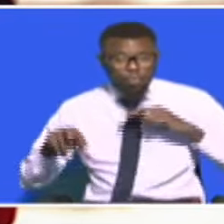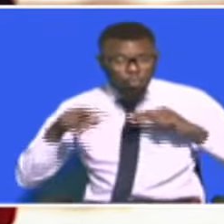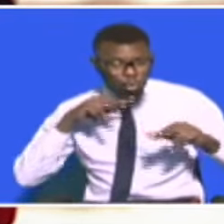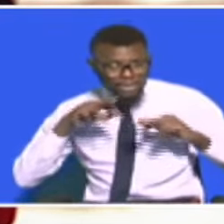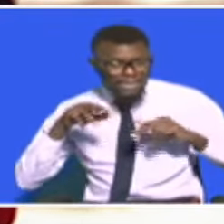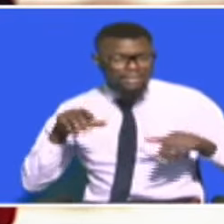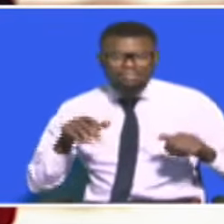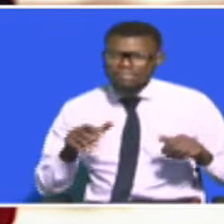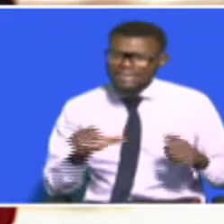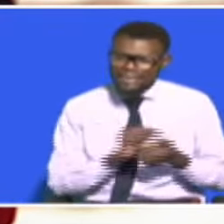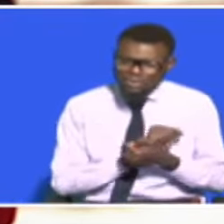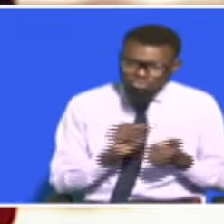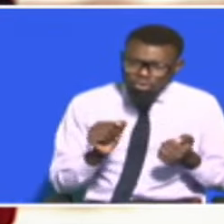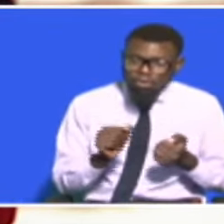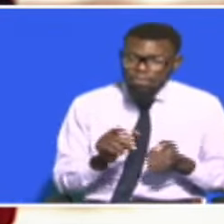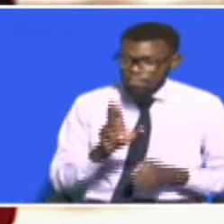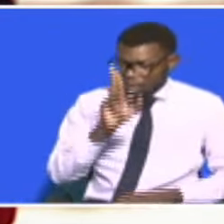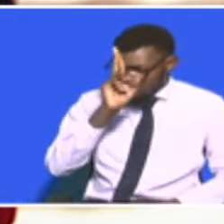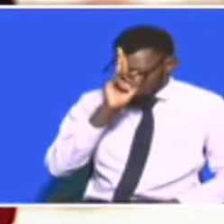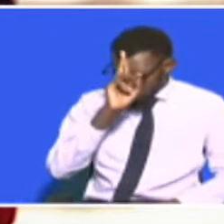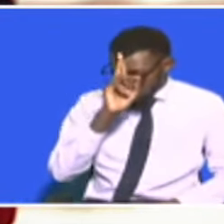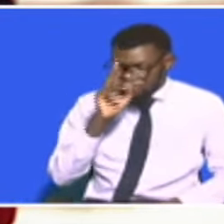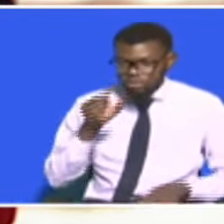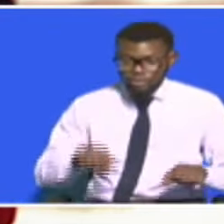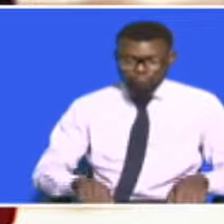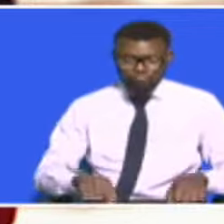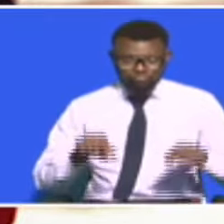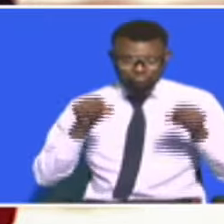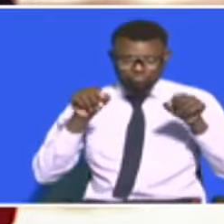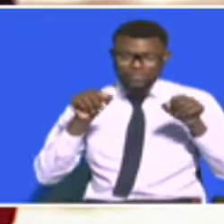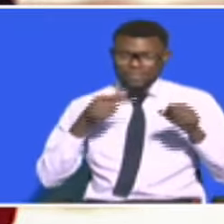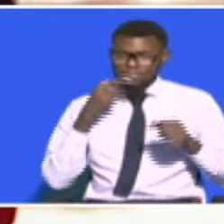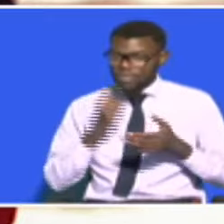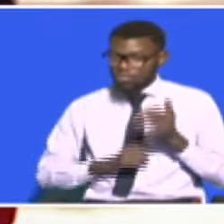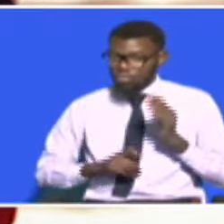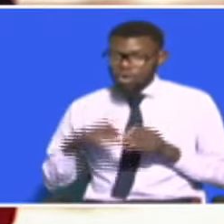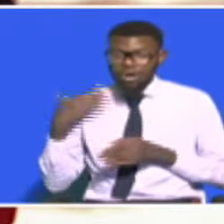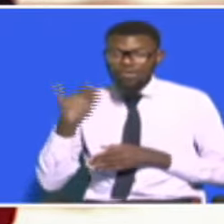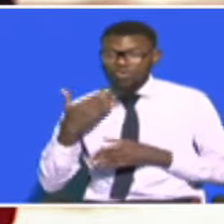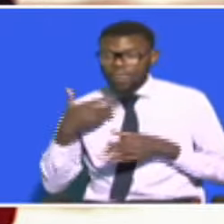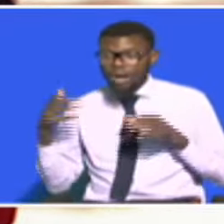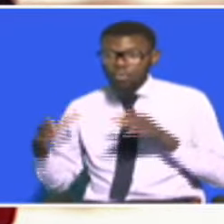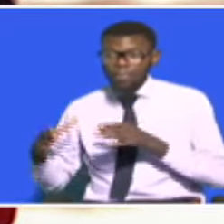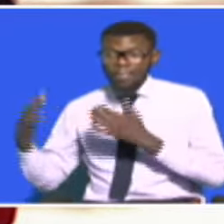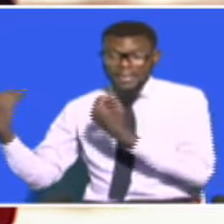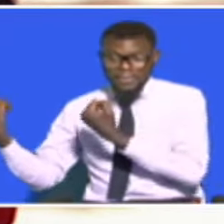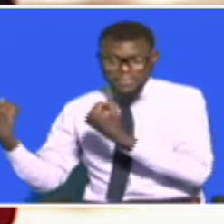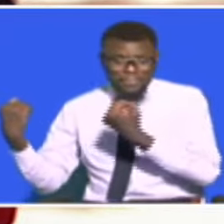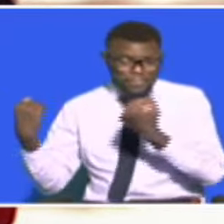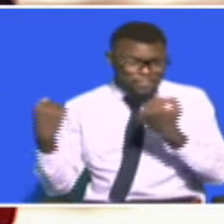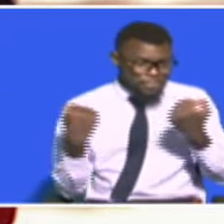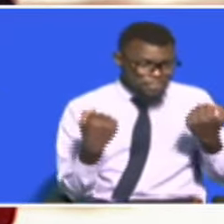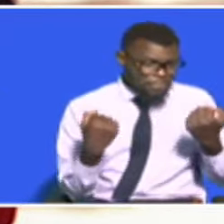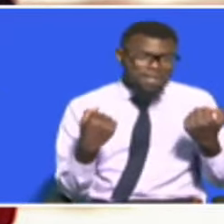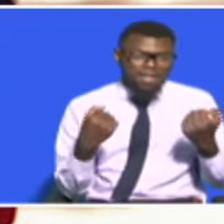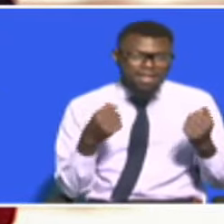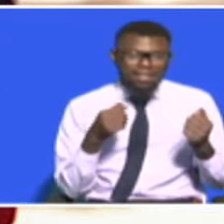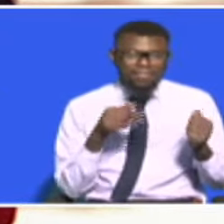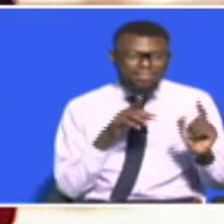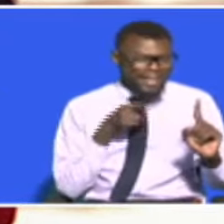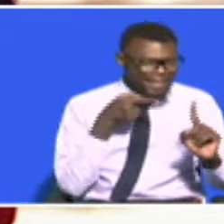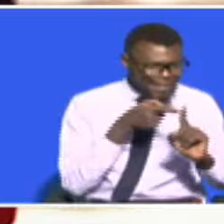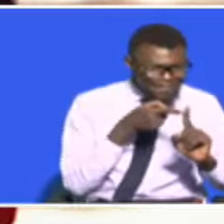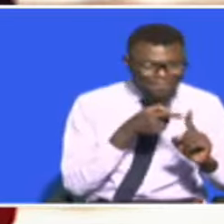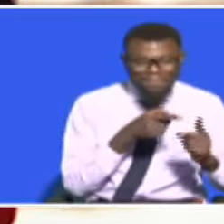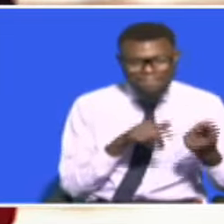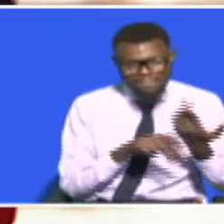kaunti hiyo Patrick Lobolia akithibitisha kuwa baadhi ya wahuni walisafirishwa hadi mjini humo wakiwa na nia ya kupora mali